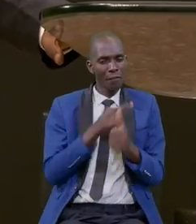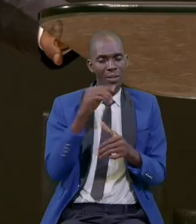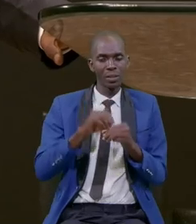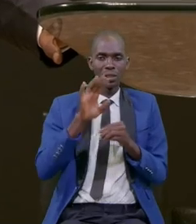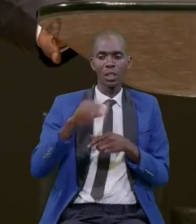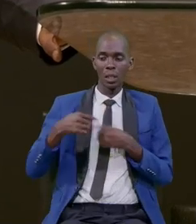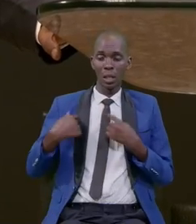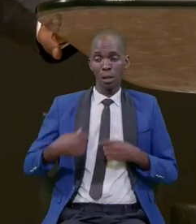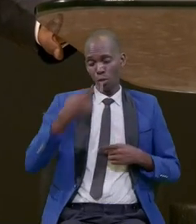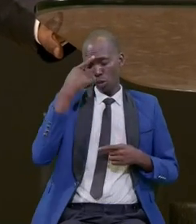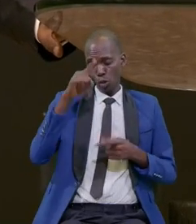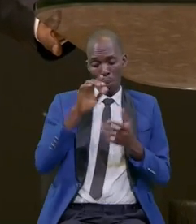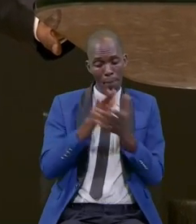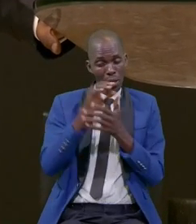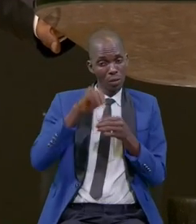cœur. Et